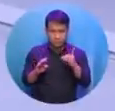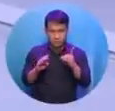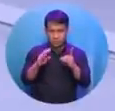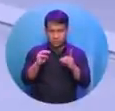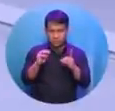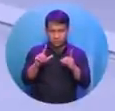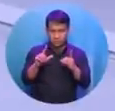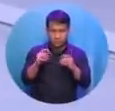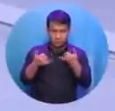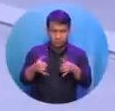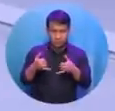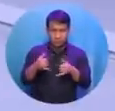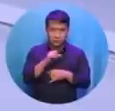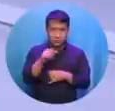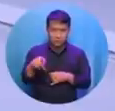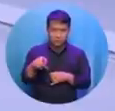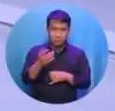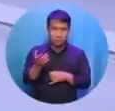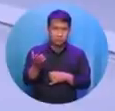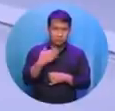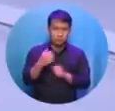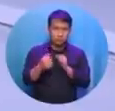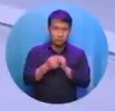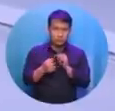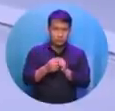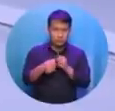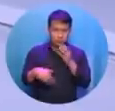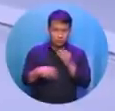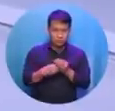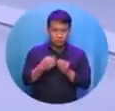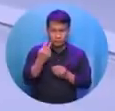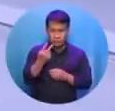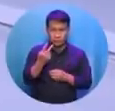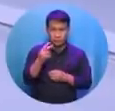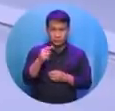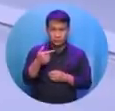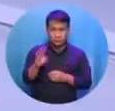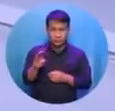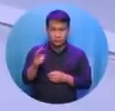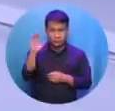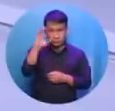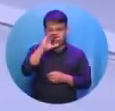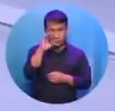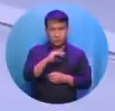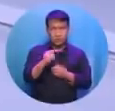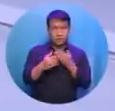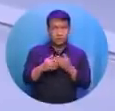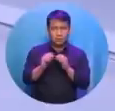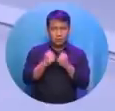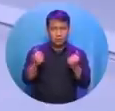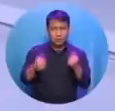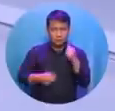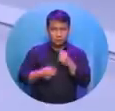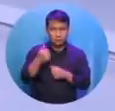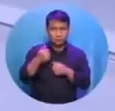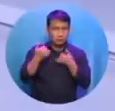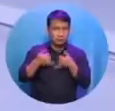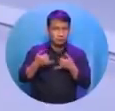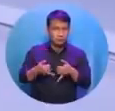ML at iba pang gaming apps with your barkada. Plus 2 gigabytes na data para mag-search ng tips kung paano manalo sa